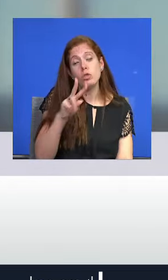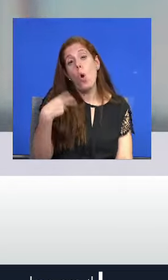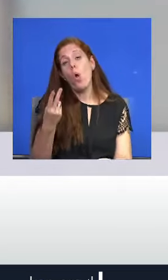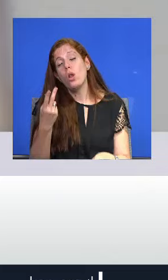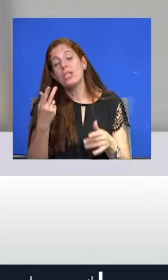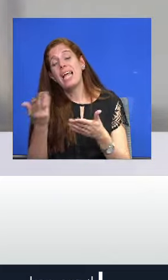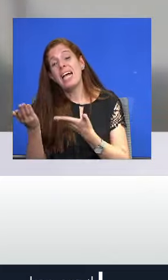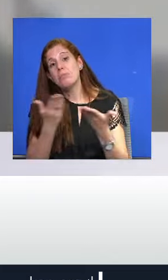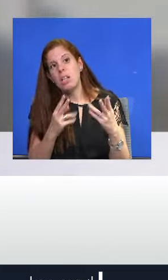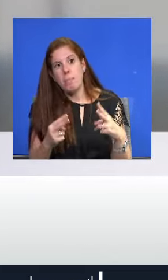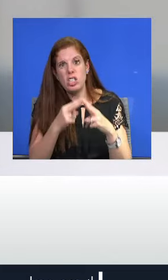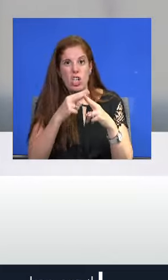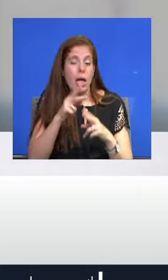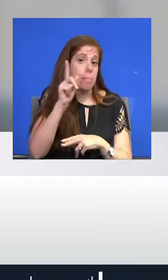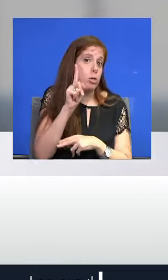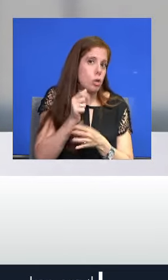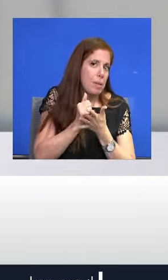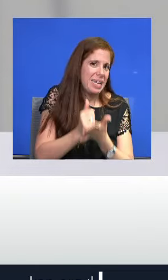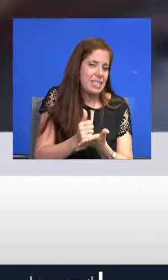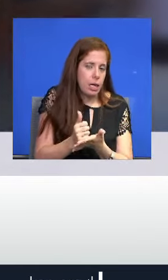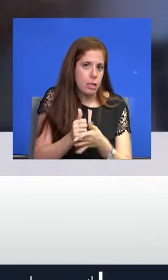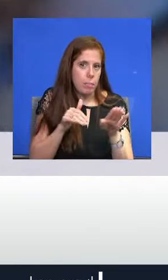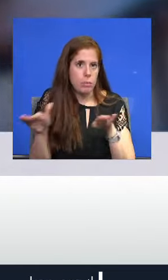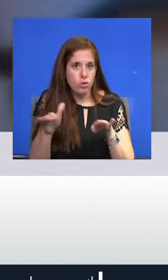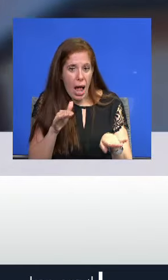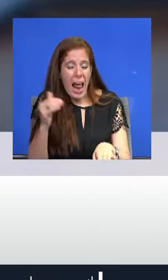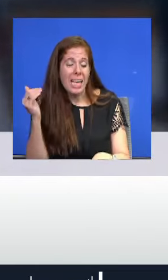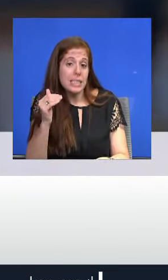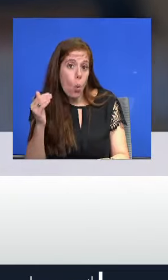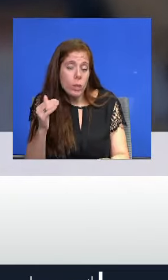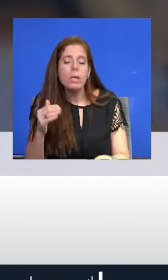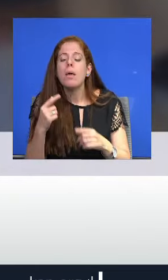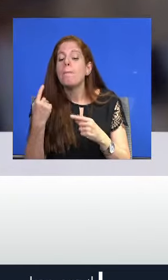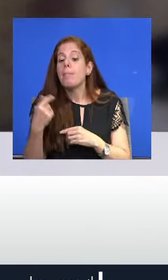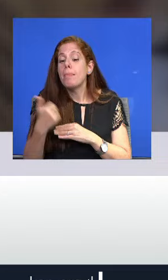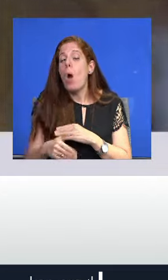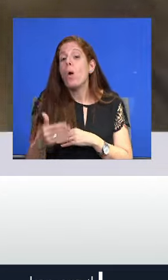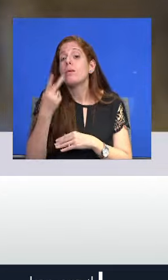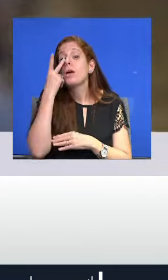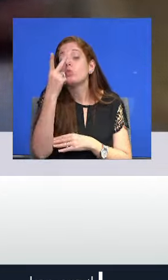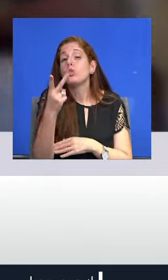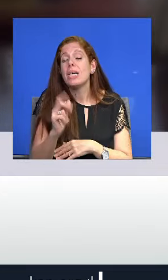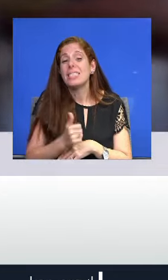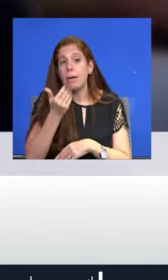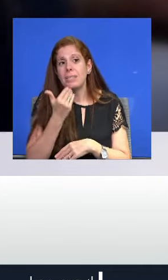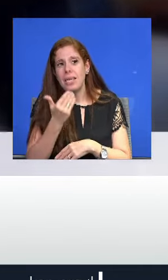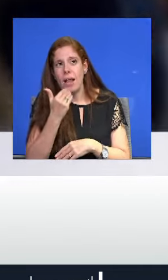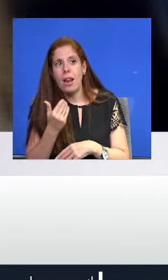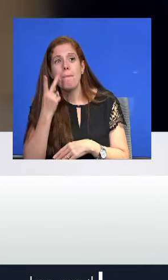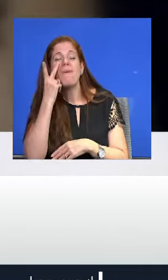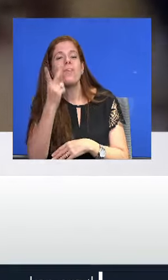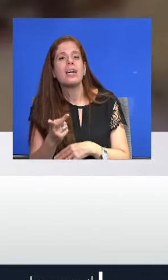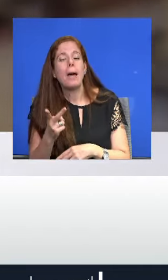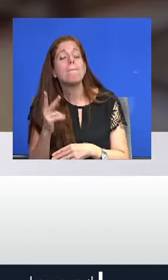קארי לפגישה עם מי שמייצג כביכול את הממשל הסעודי. בימים האחרונים ראינו 2 שרים ישראלים מבקרים באופן פומבי